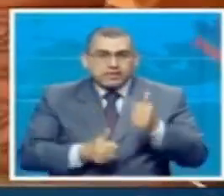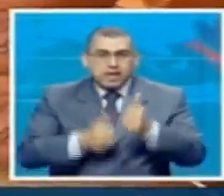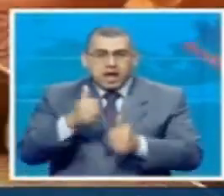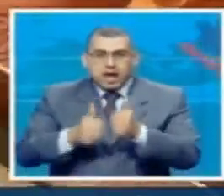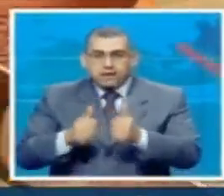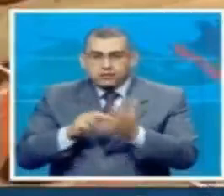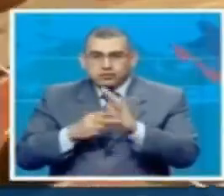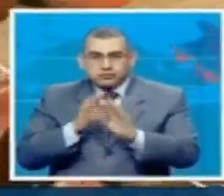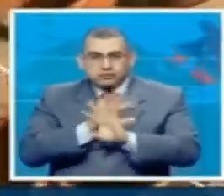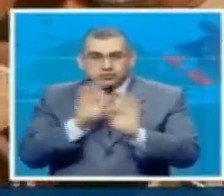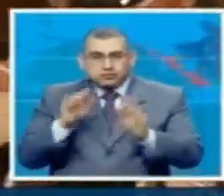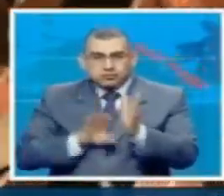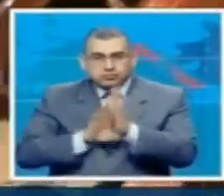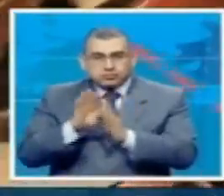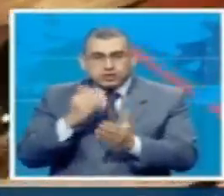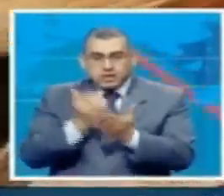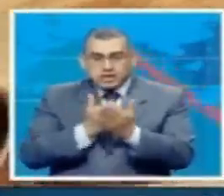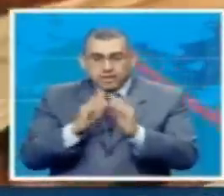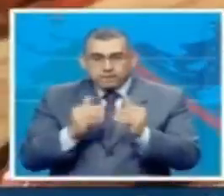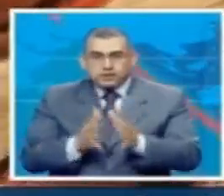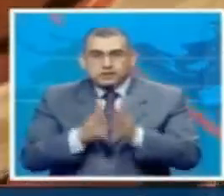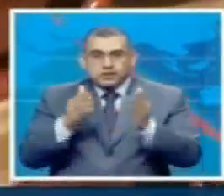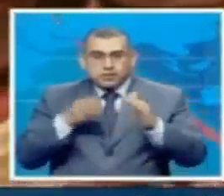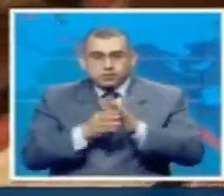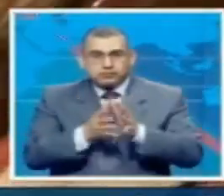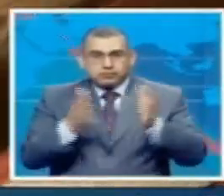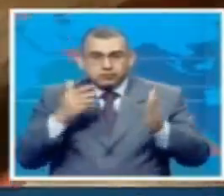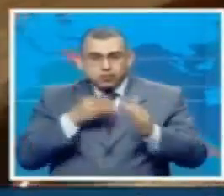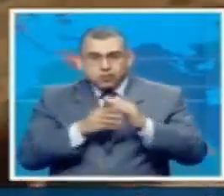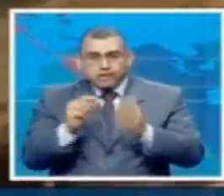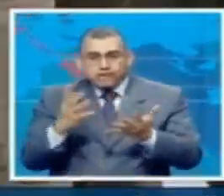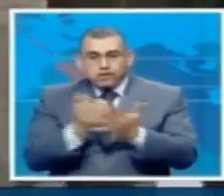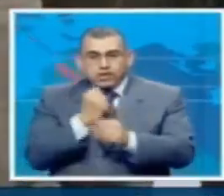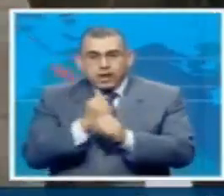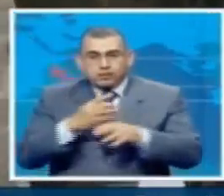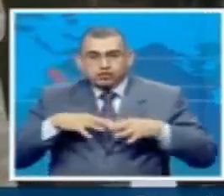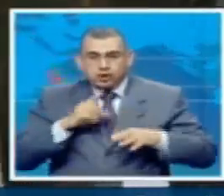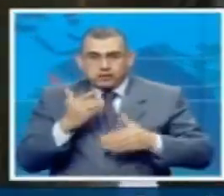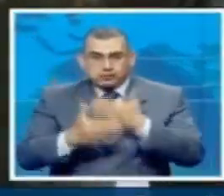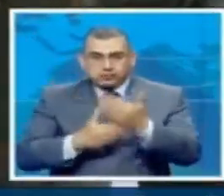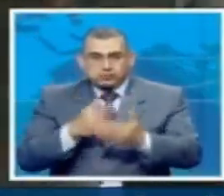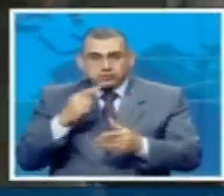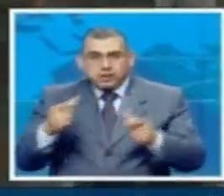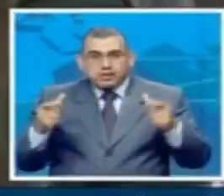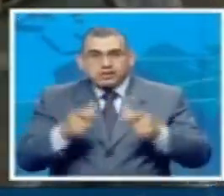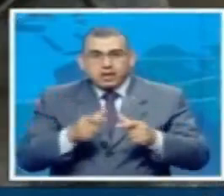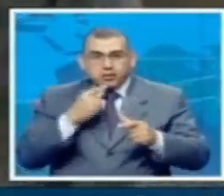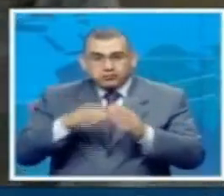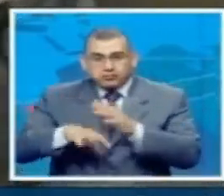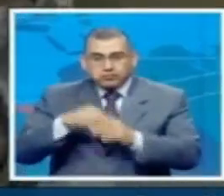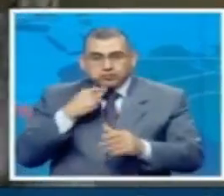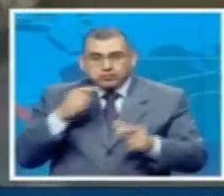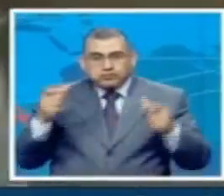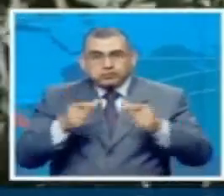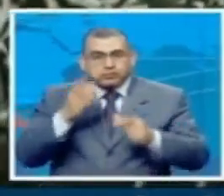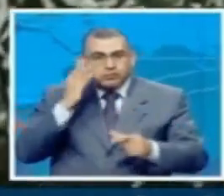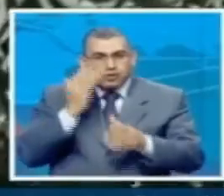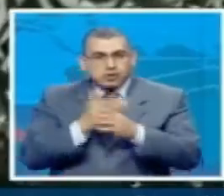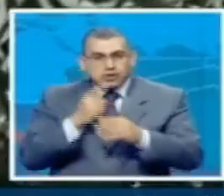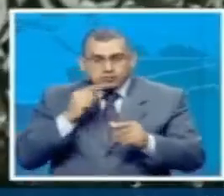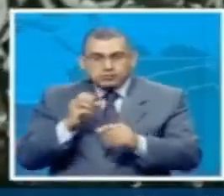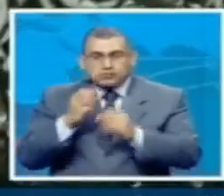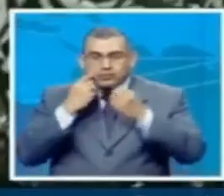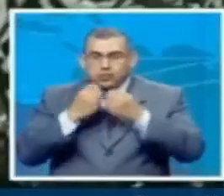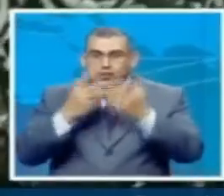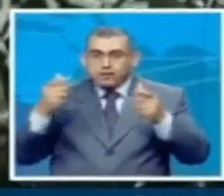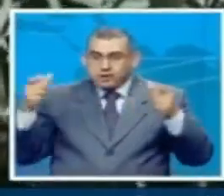كذلك تنميه الاقتصاد المحلي وخلق فرص العمل طبعا الندوات دي احنا بنرحب بها جدا لا هي بتلقي الضوء على